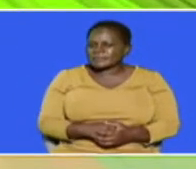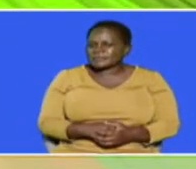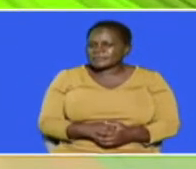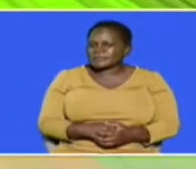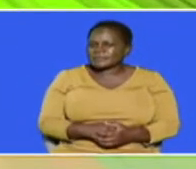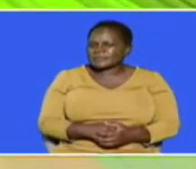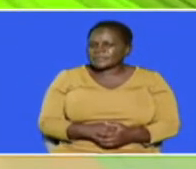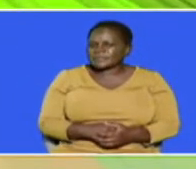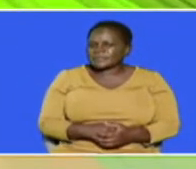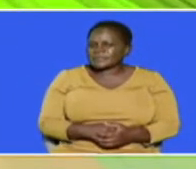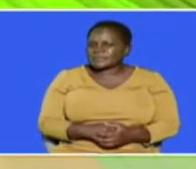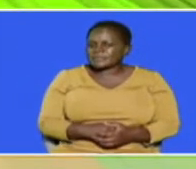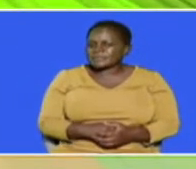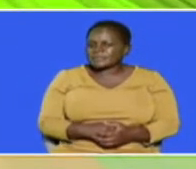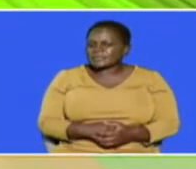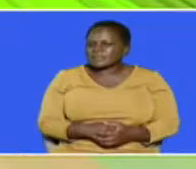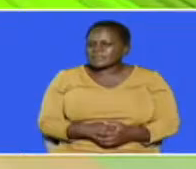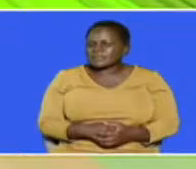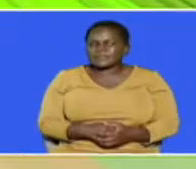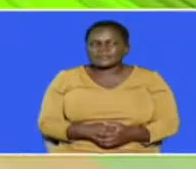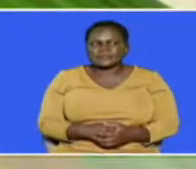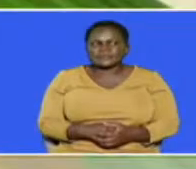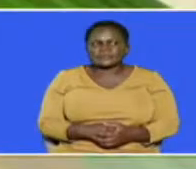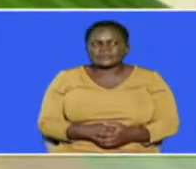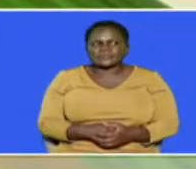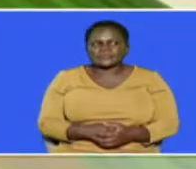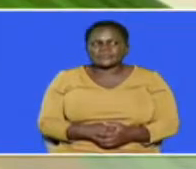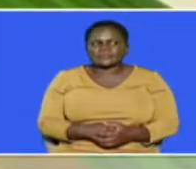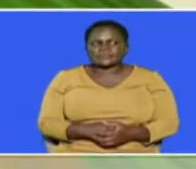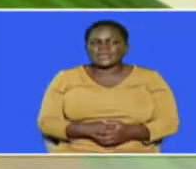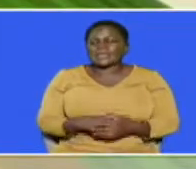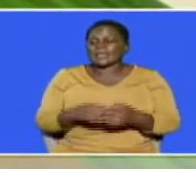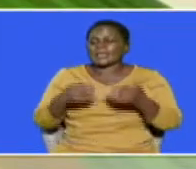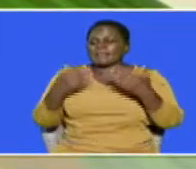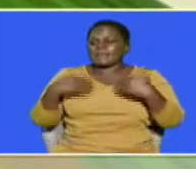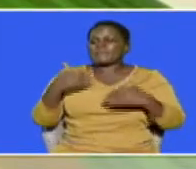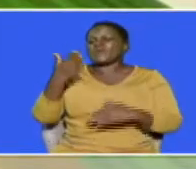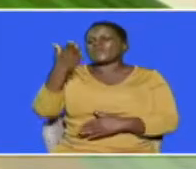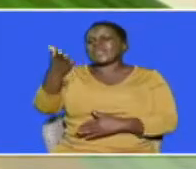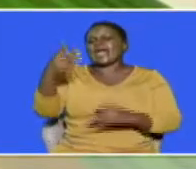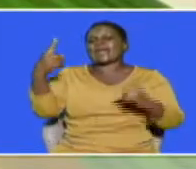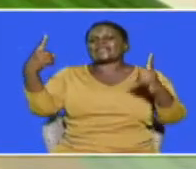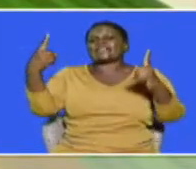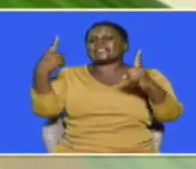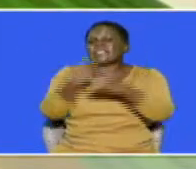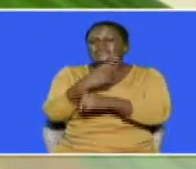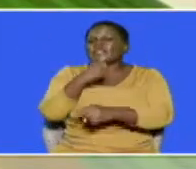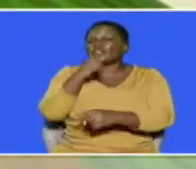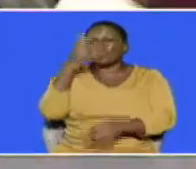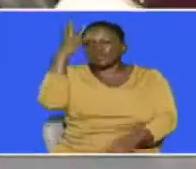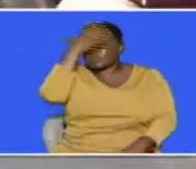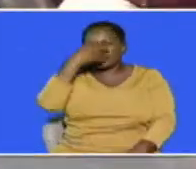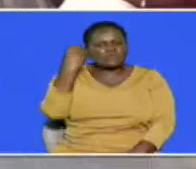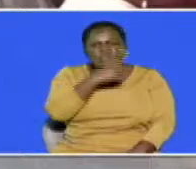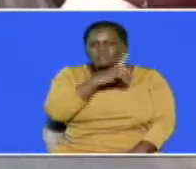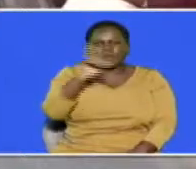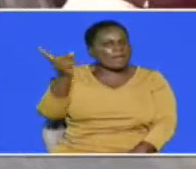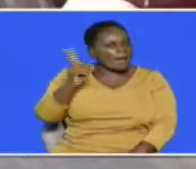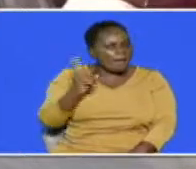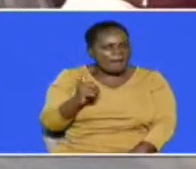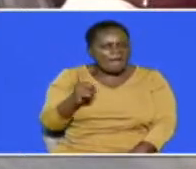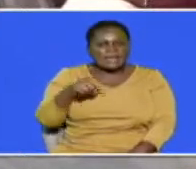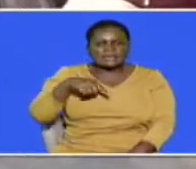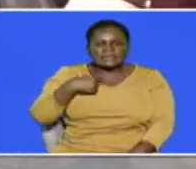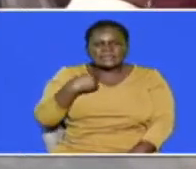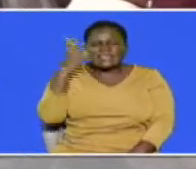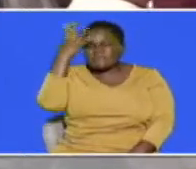Hata akinyolewa nywele yaweko mingi. Kwa sababu wale watu, the difference is not our sura zetu. Sio ati